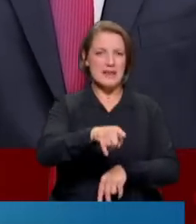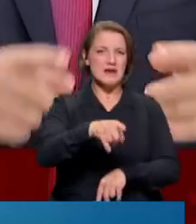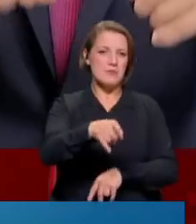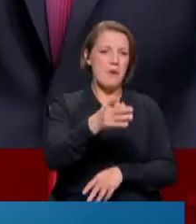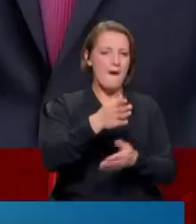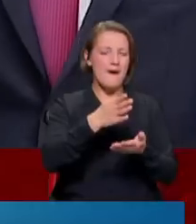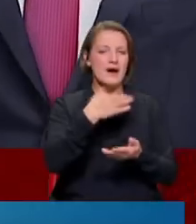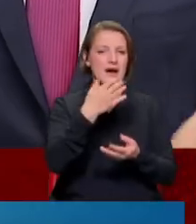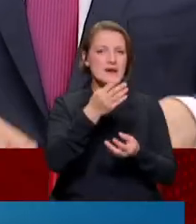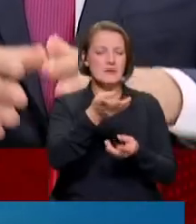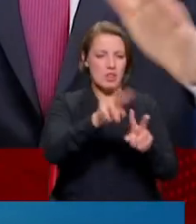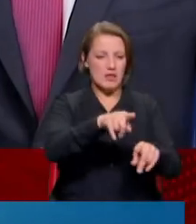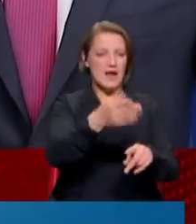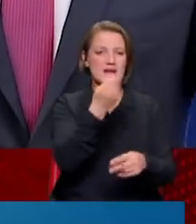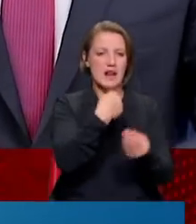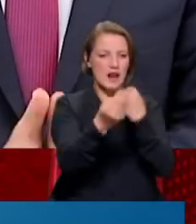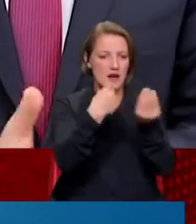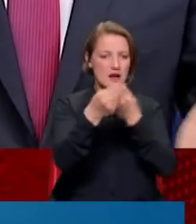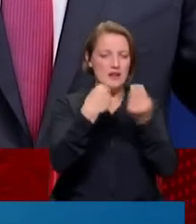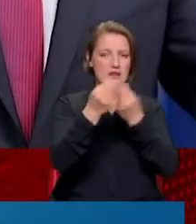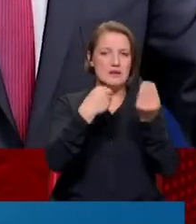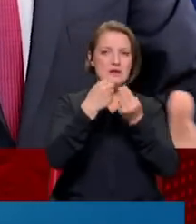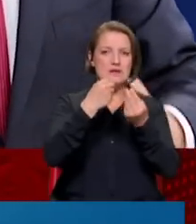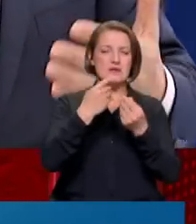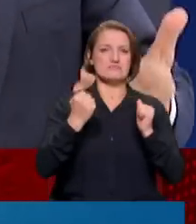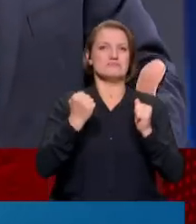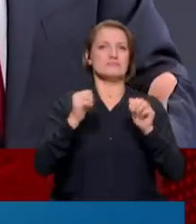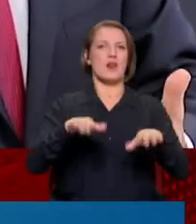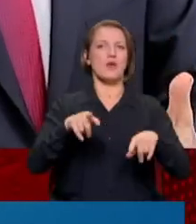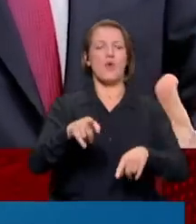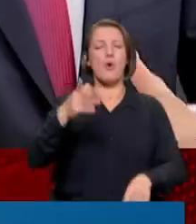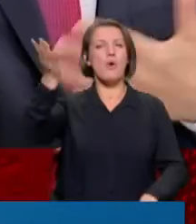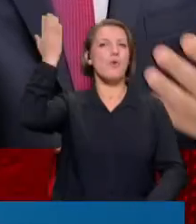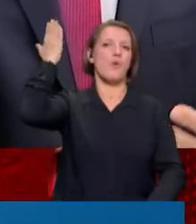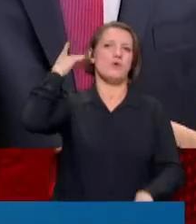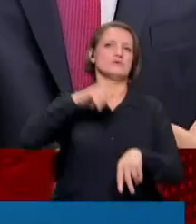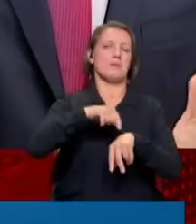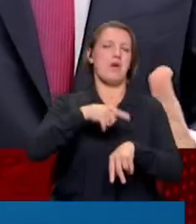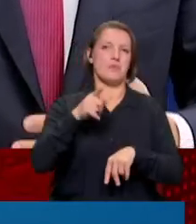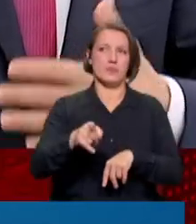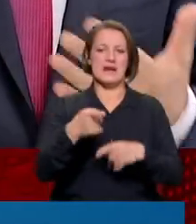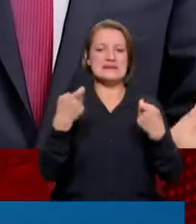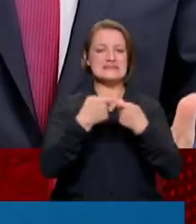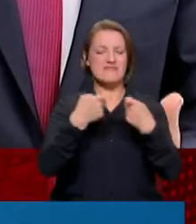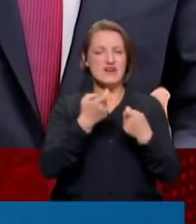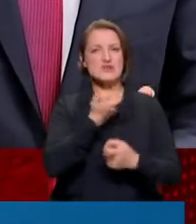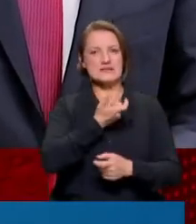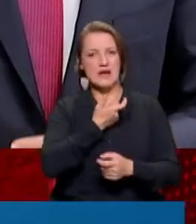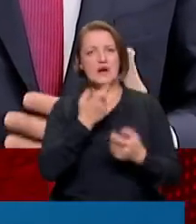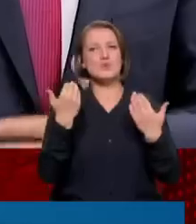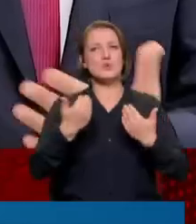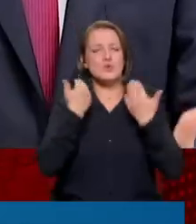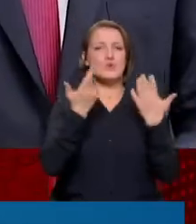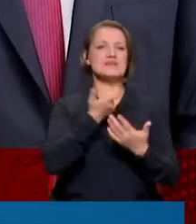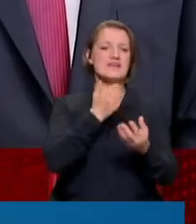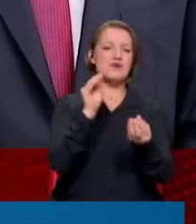Çağın Kale Savaşları dediğimiz savaş sistemi ama o zaman Savaş hukuku Savaş kuralları Savaş yasaları ya